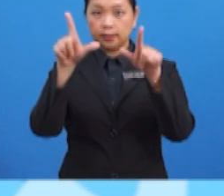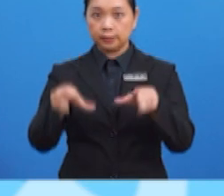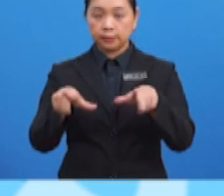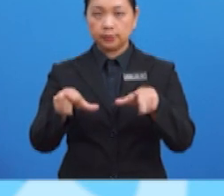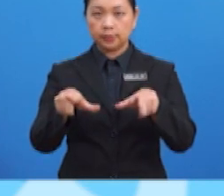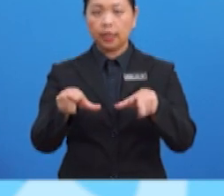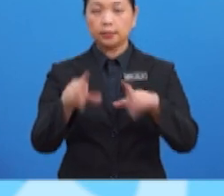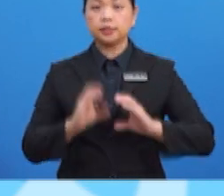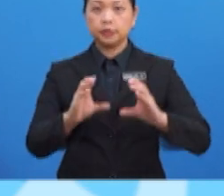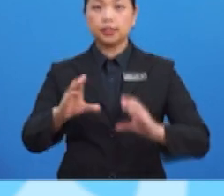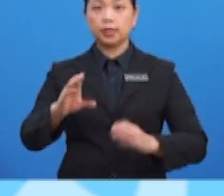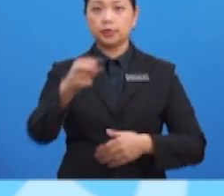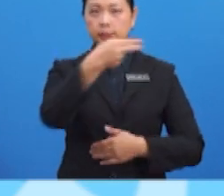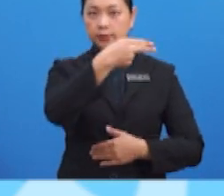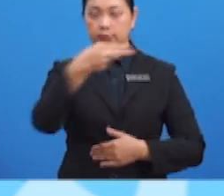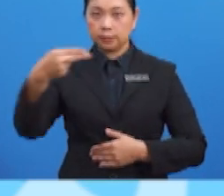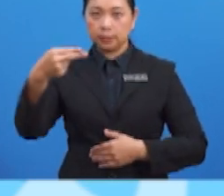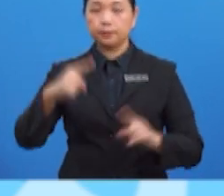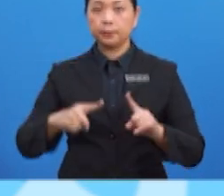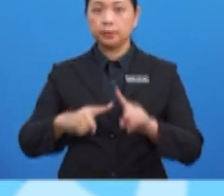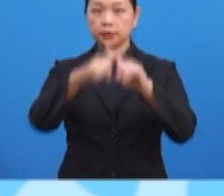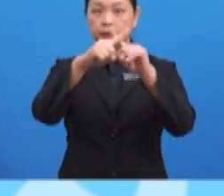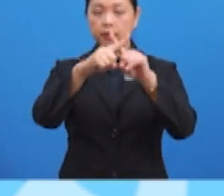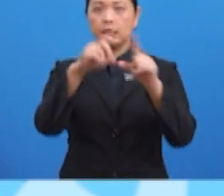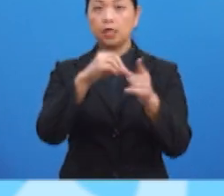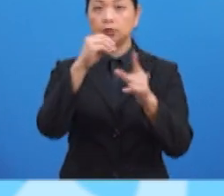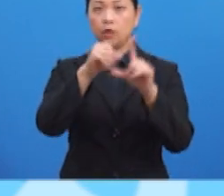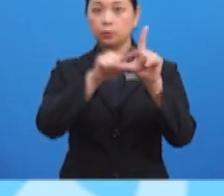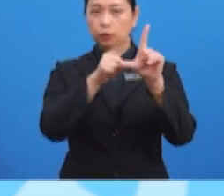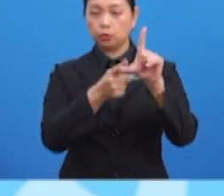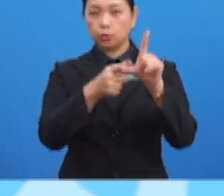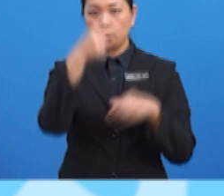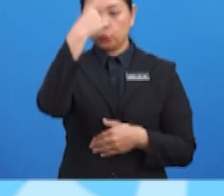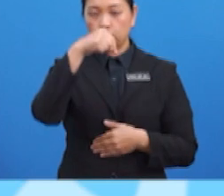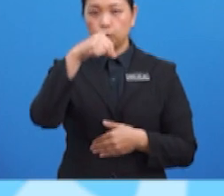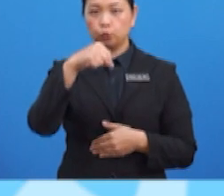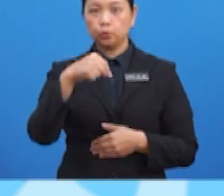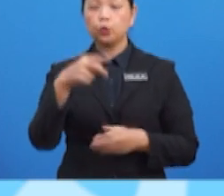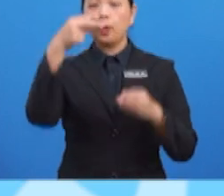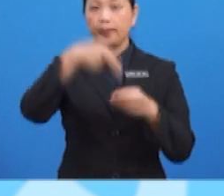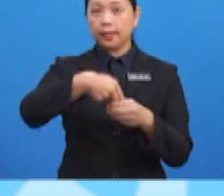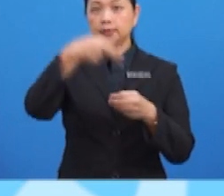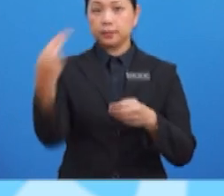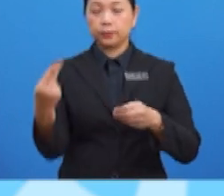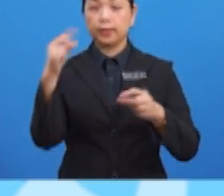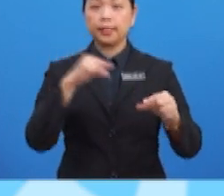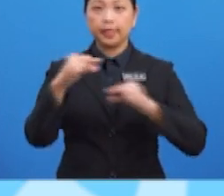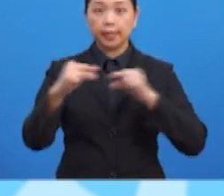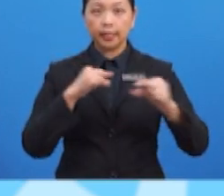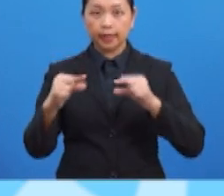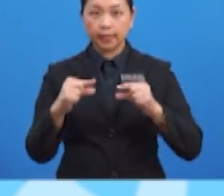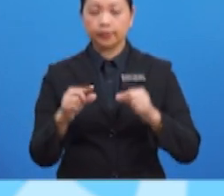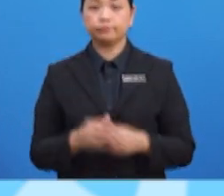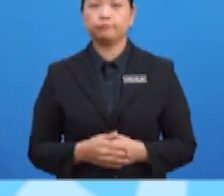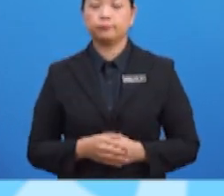selari, bersilang atau bersudut untuk menghasilkan gerakan.